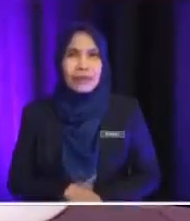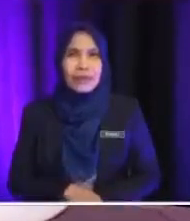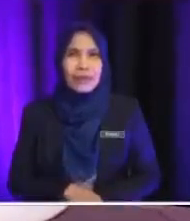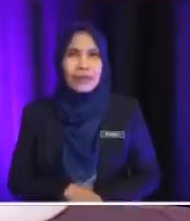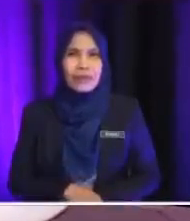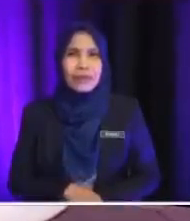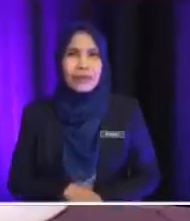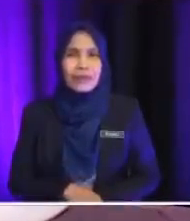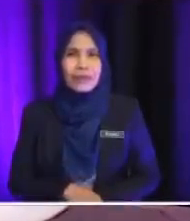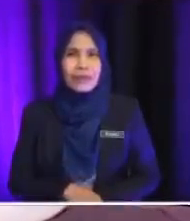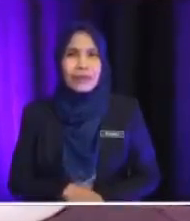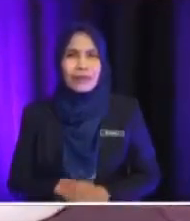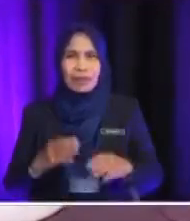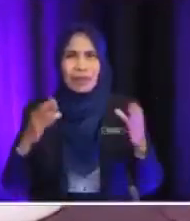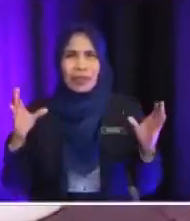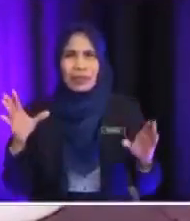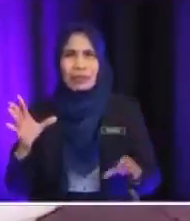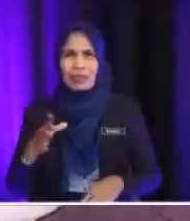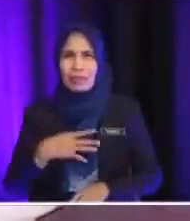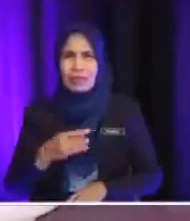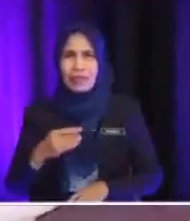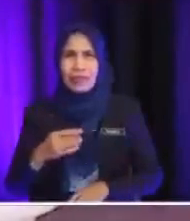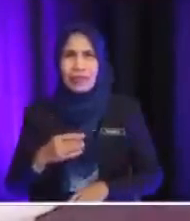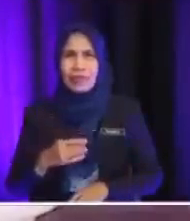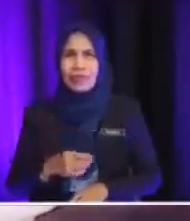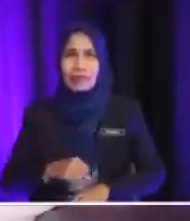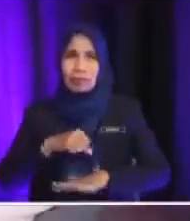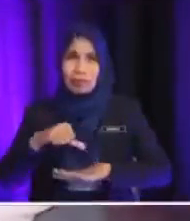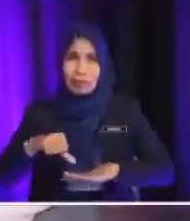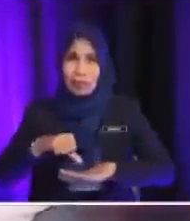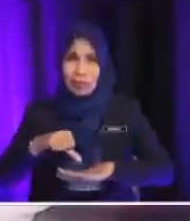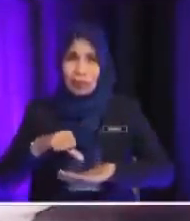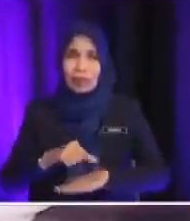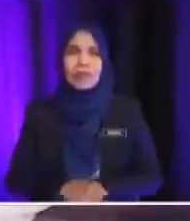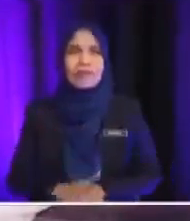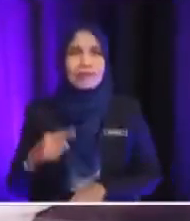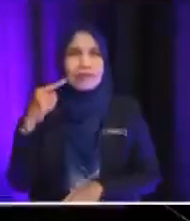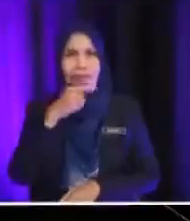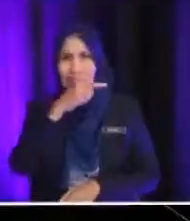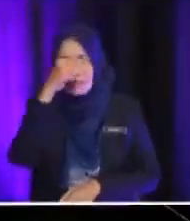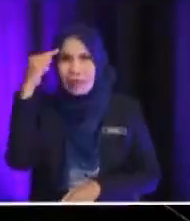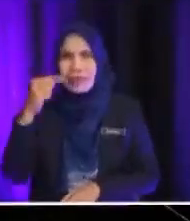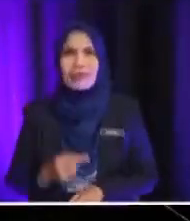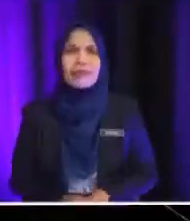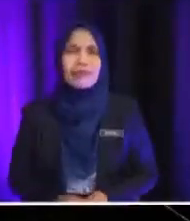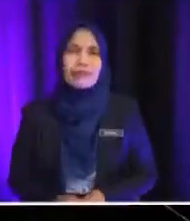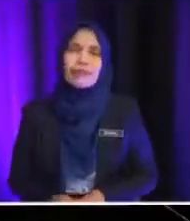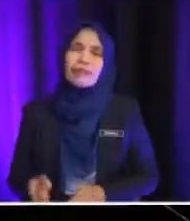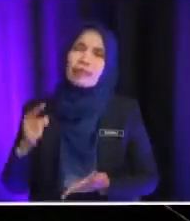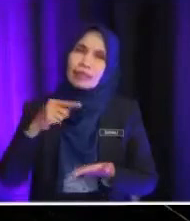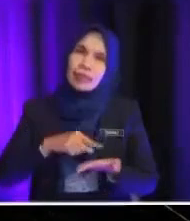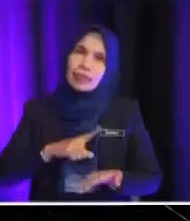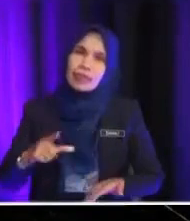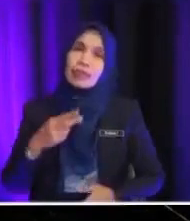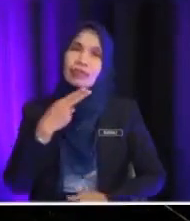Cikgu macam penggemar sos selai hitam je cikgu. Ya, betul. Okey. Inilah dia murid-murid hasilnya. Okey, macam